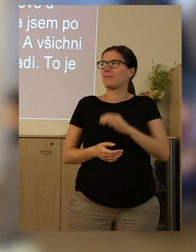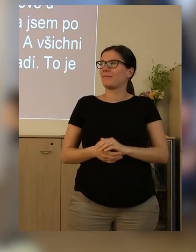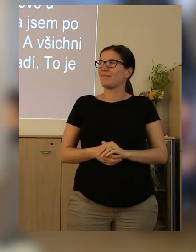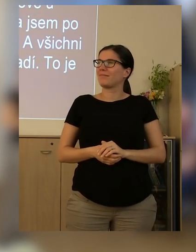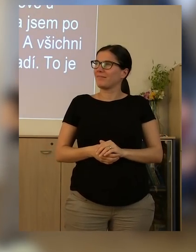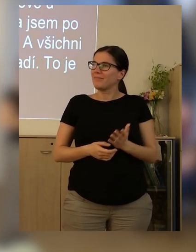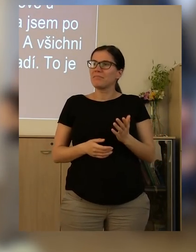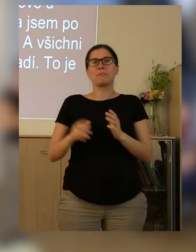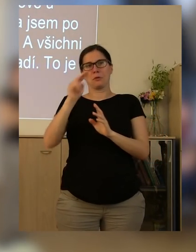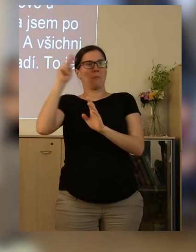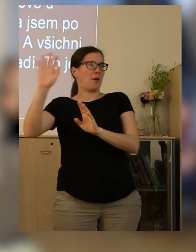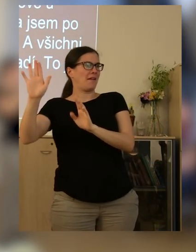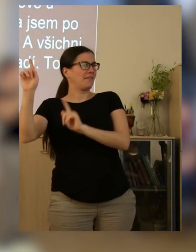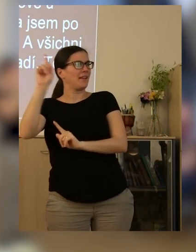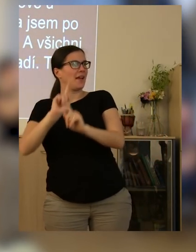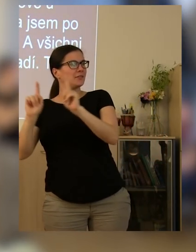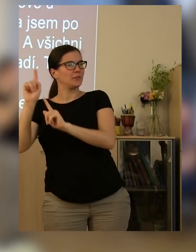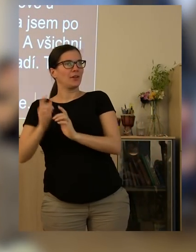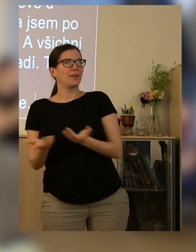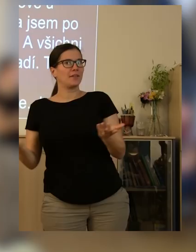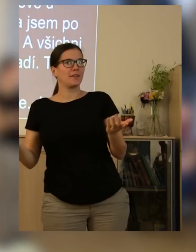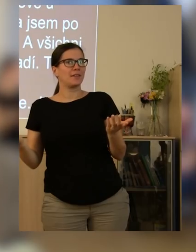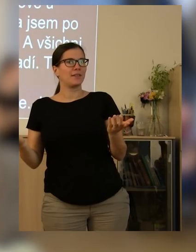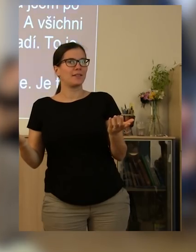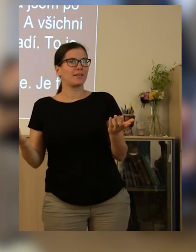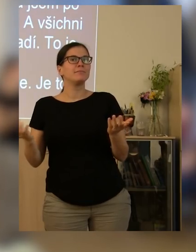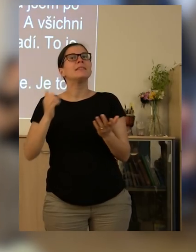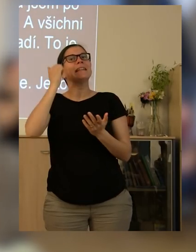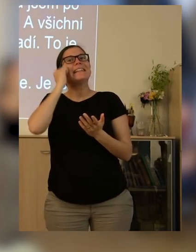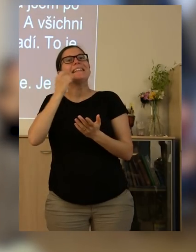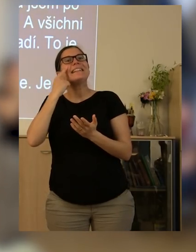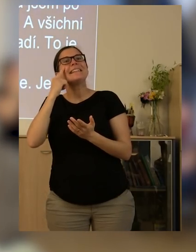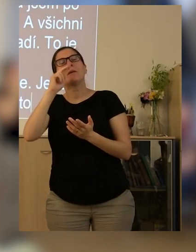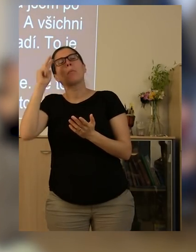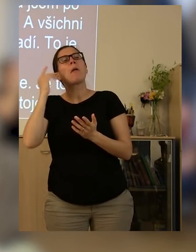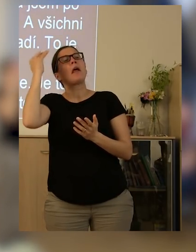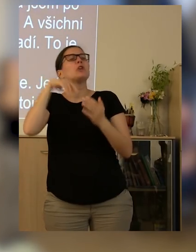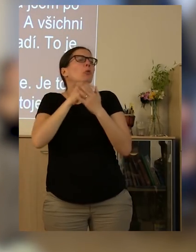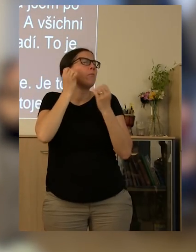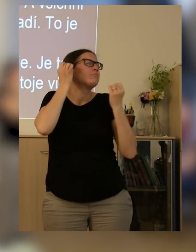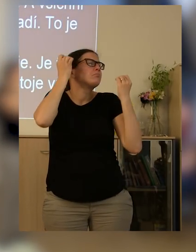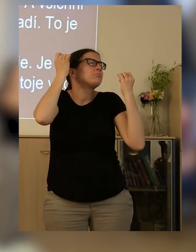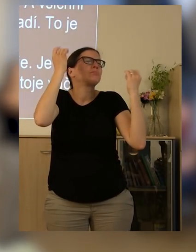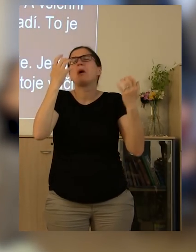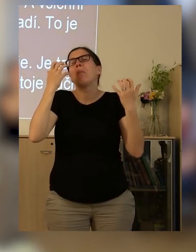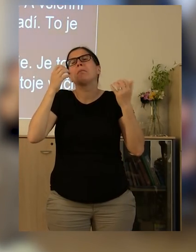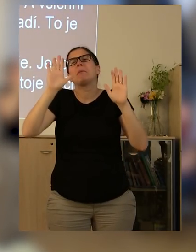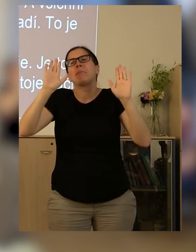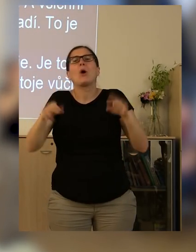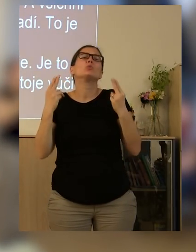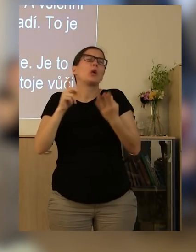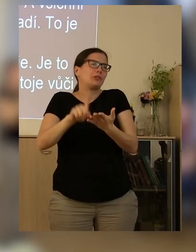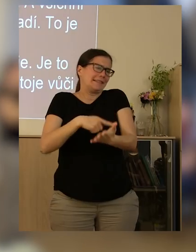To je jeden druh postoje. Je to jeden druh našeho postoje vůči snu. Je to něco, o co